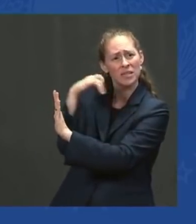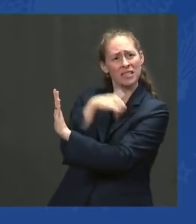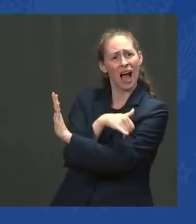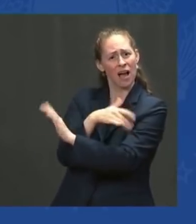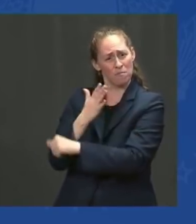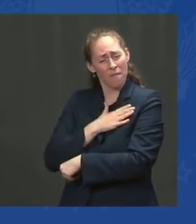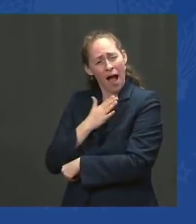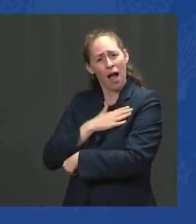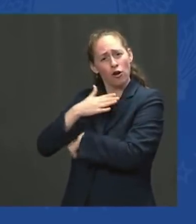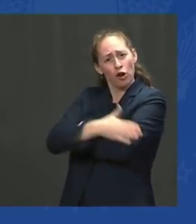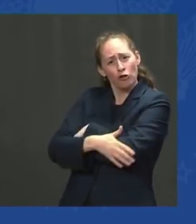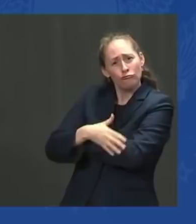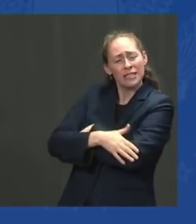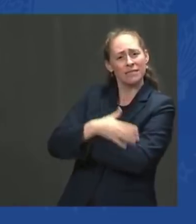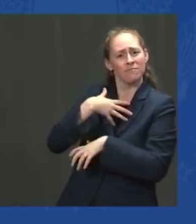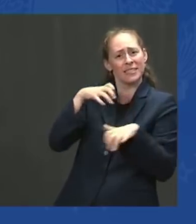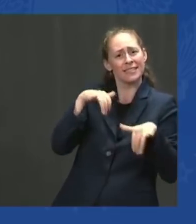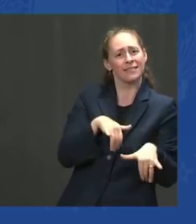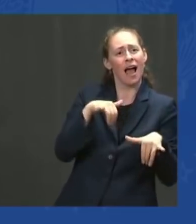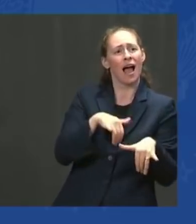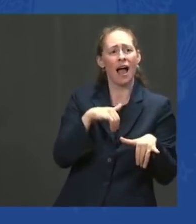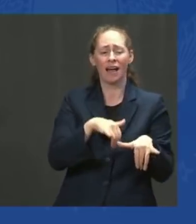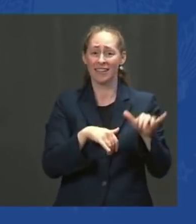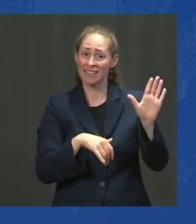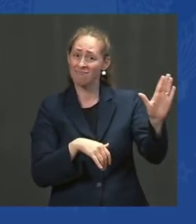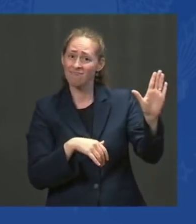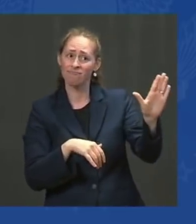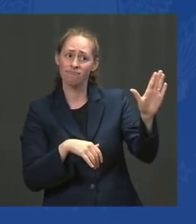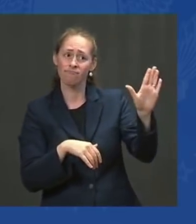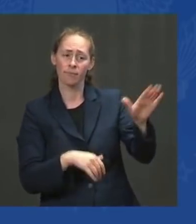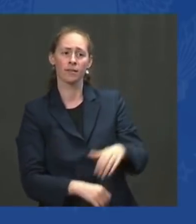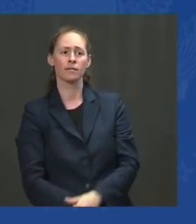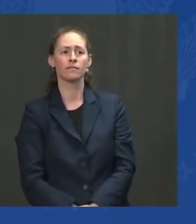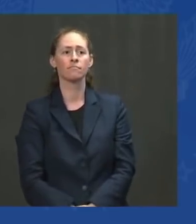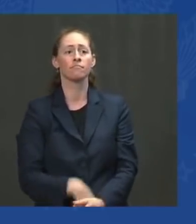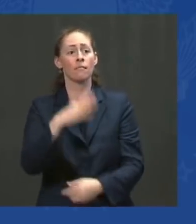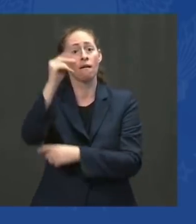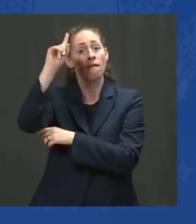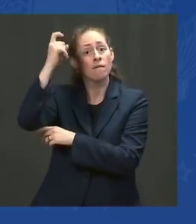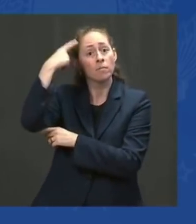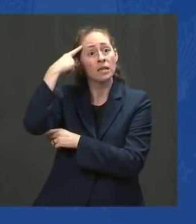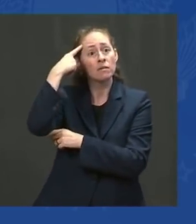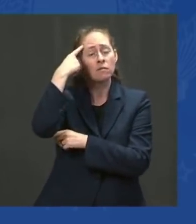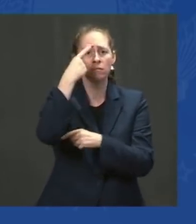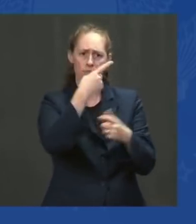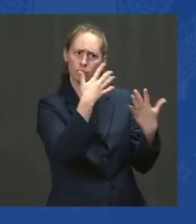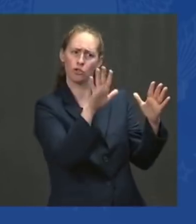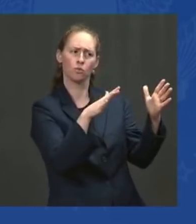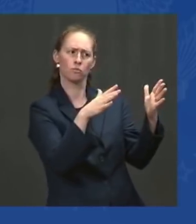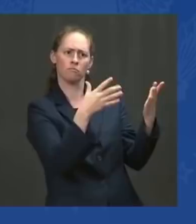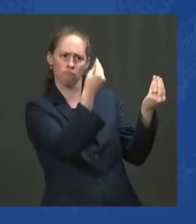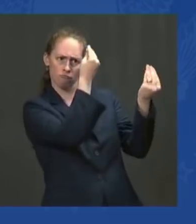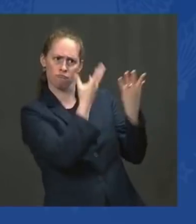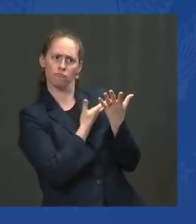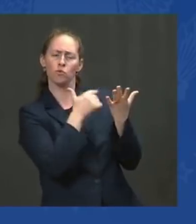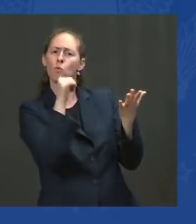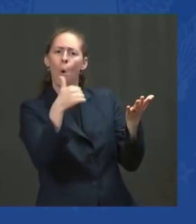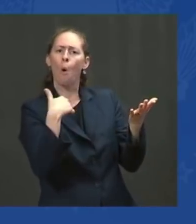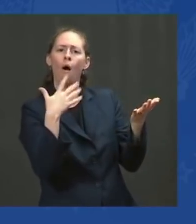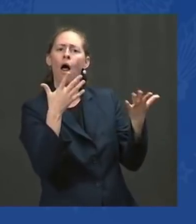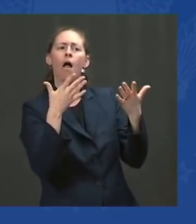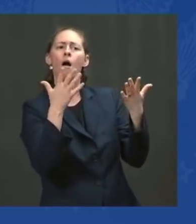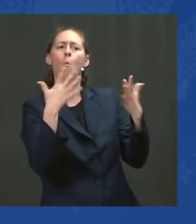那么阿富汗的局势发展啊，还有哪些可能被外界深度误读的地方，我想有一